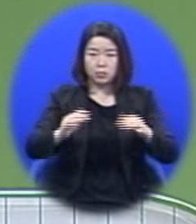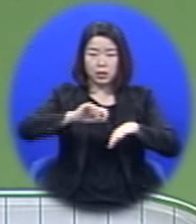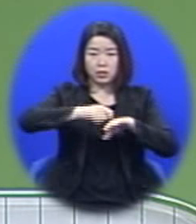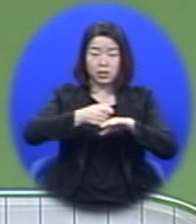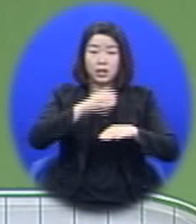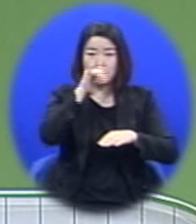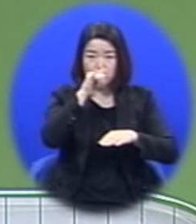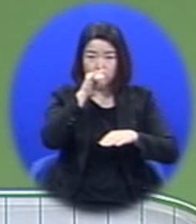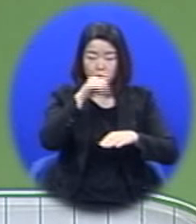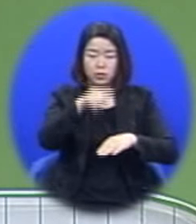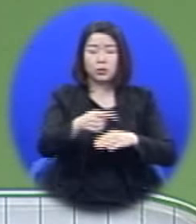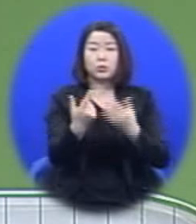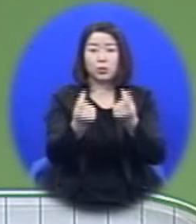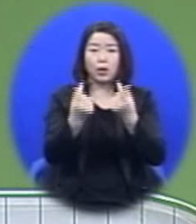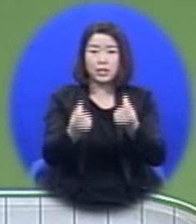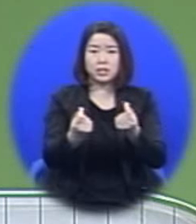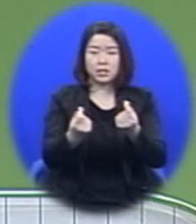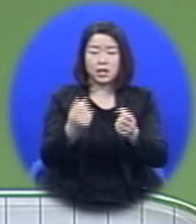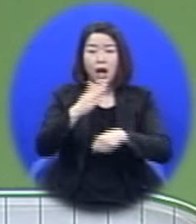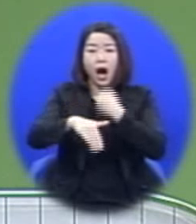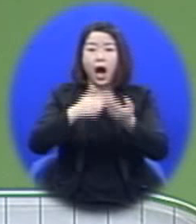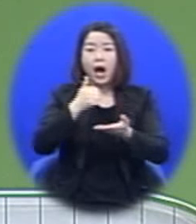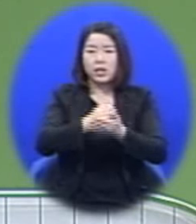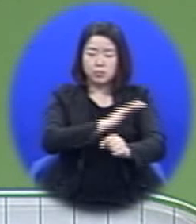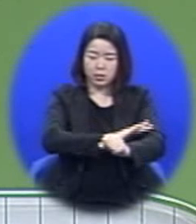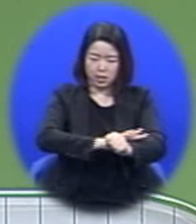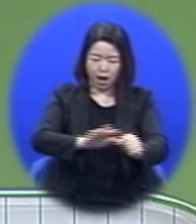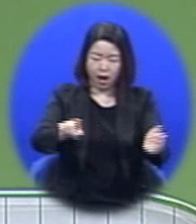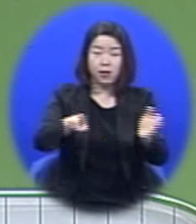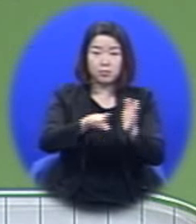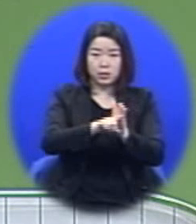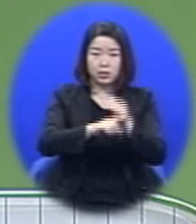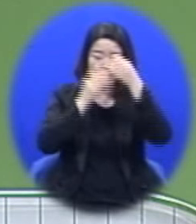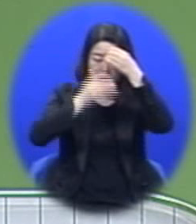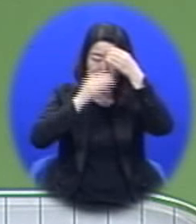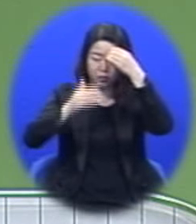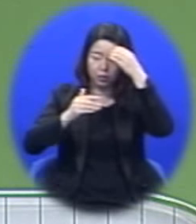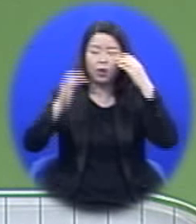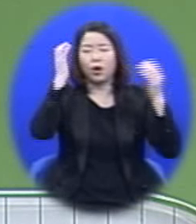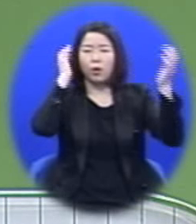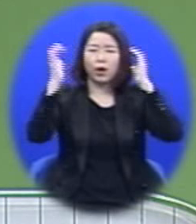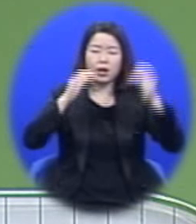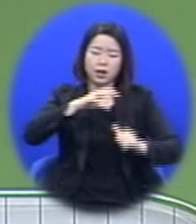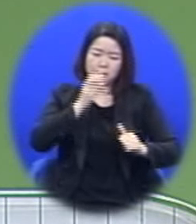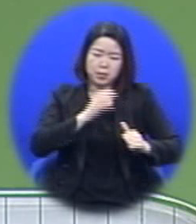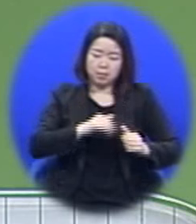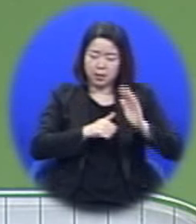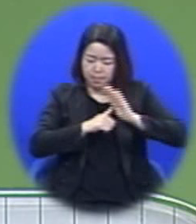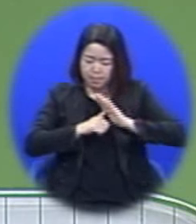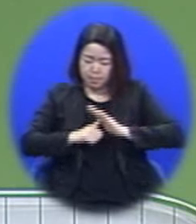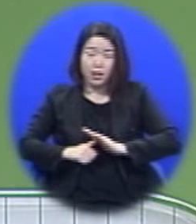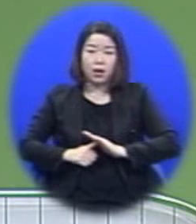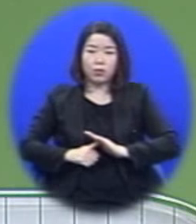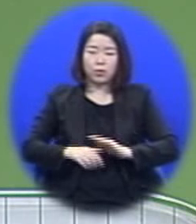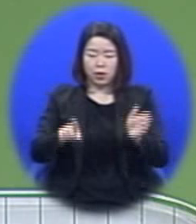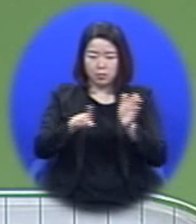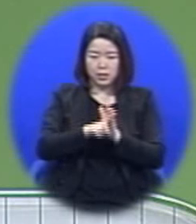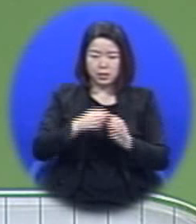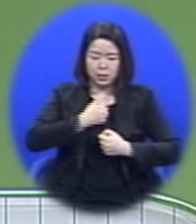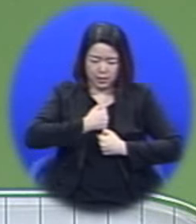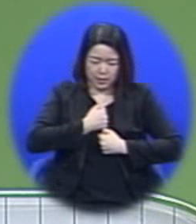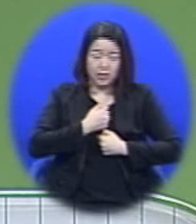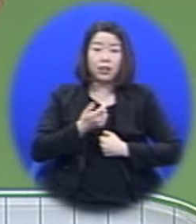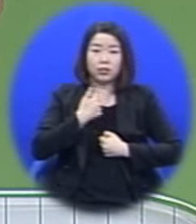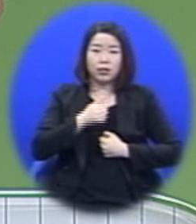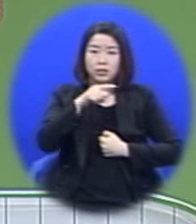마찬가지로 하나님을 잘 믿는 성도들이 환난과 핍박을 견디면서 믿음을 지켰던